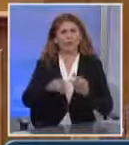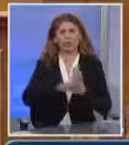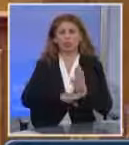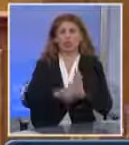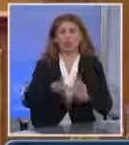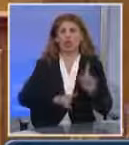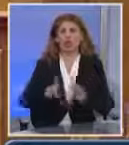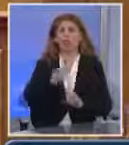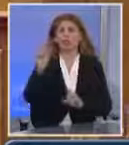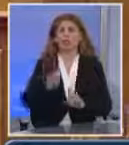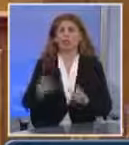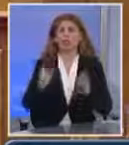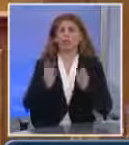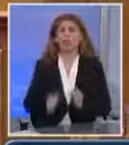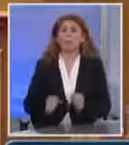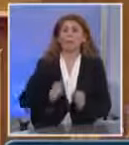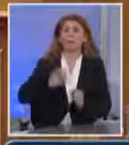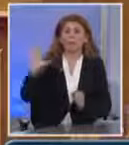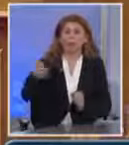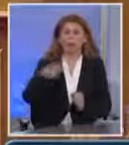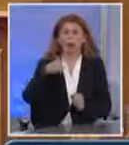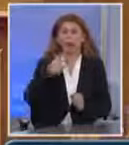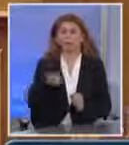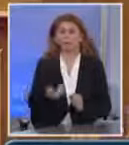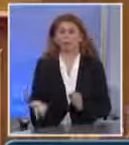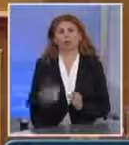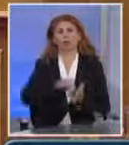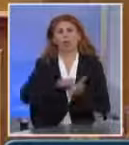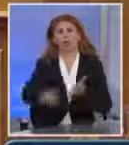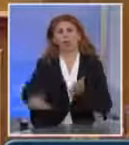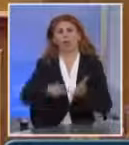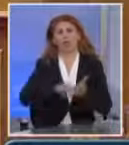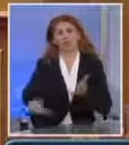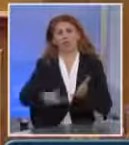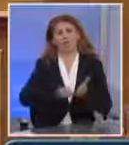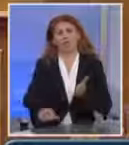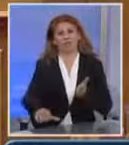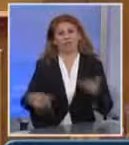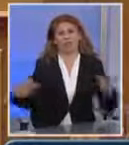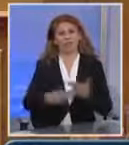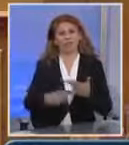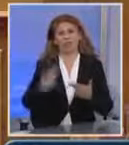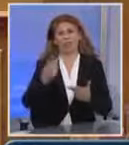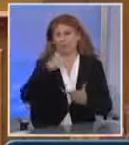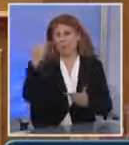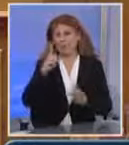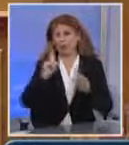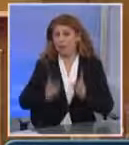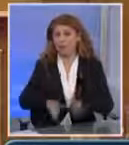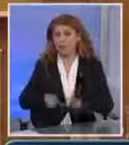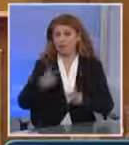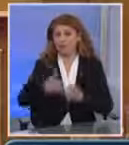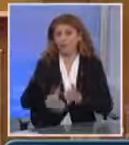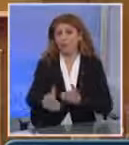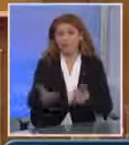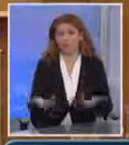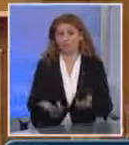ζουν στο εξωτερικό. Διότι αυτό κάνετε, τους διαγράφετε. Τους κόβετε το δικαίωμα να αποφασίσουν για το μέλλον